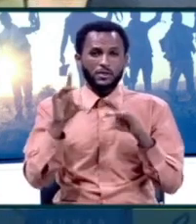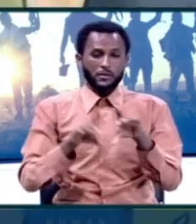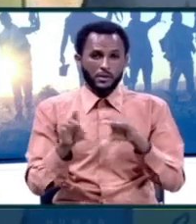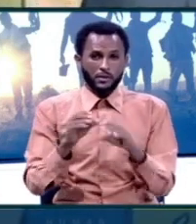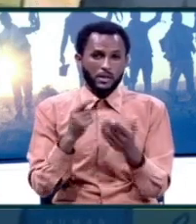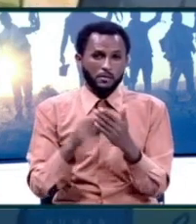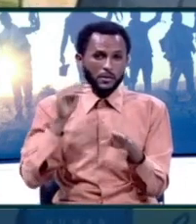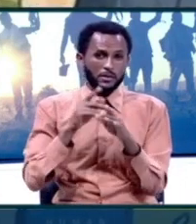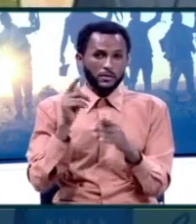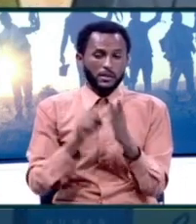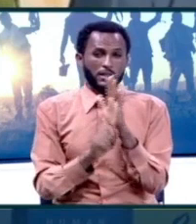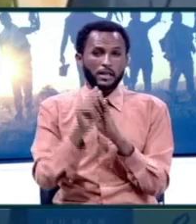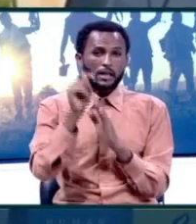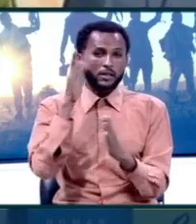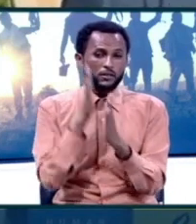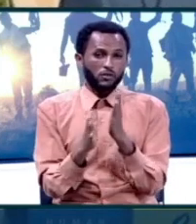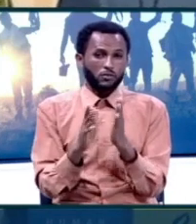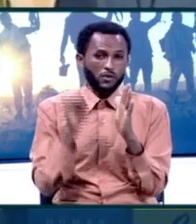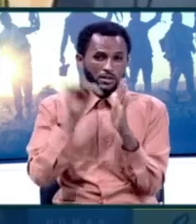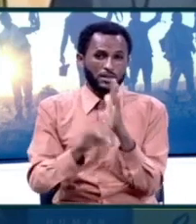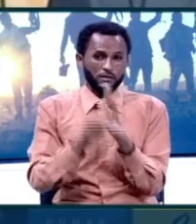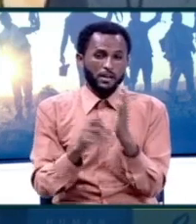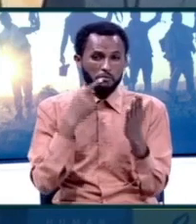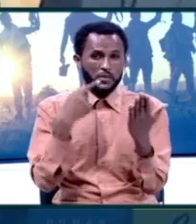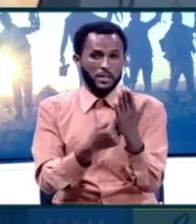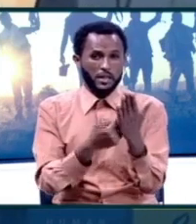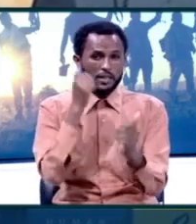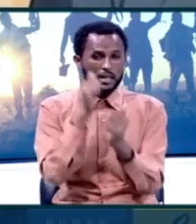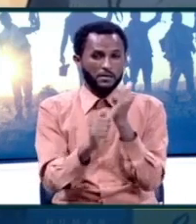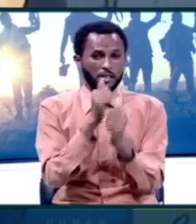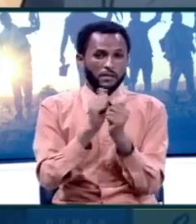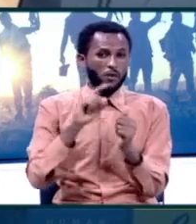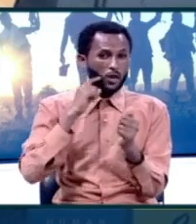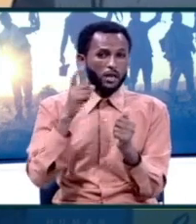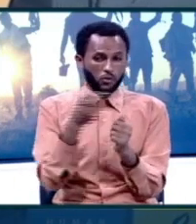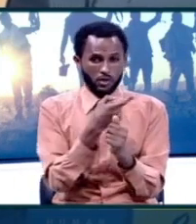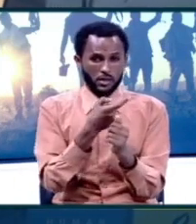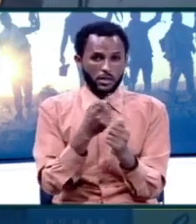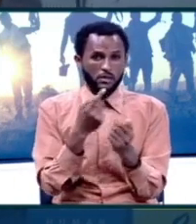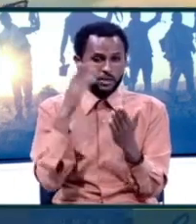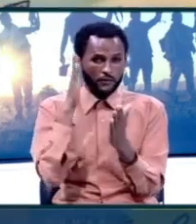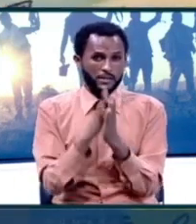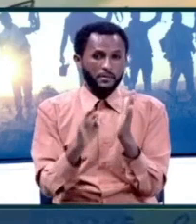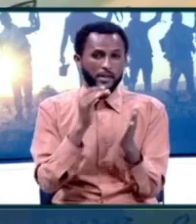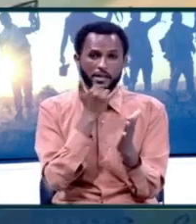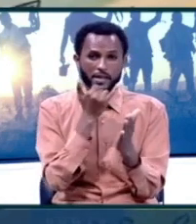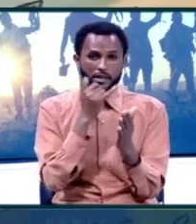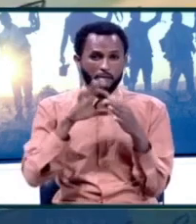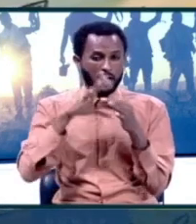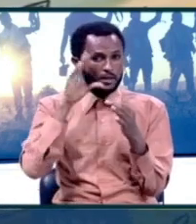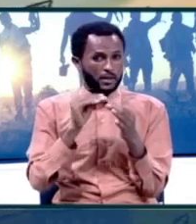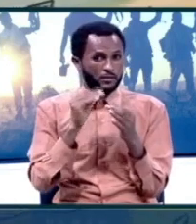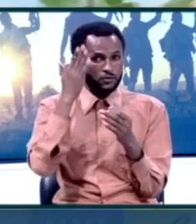ኣብ ልዕሊ ህዝቢ ትግራይ ዝፈፀምዎ ገበን ጀኖሳይድ መረዳእታ ንምጥፋእ ዕላማ ዝገበረ እኳ እንተኾነ እቲ ዝተፈጸመ ገበን ማሕበረሰብ